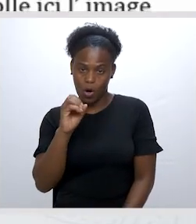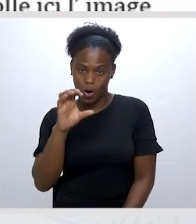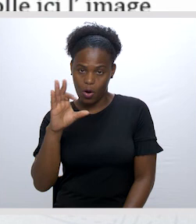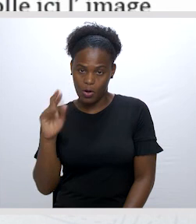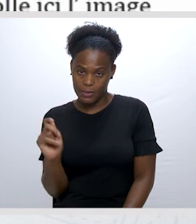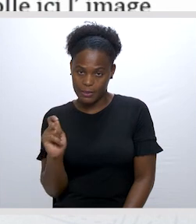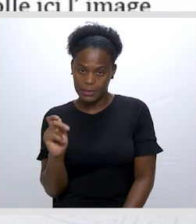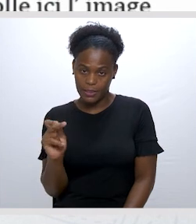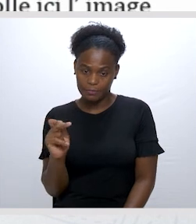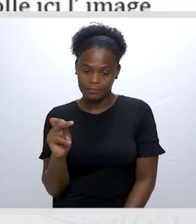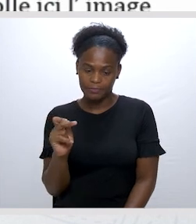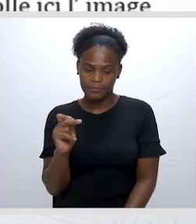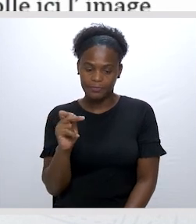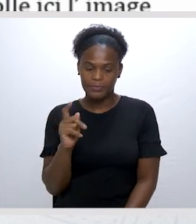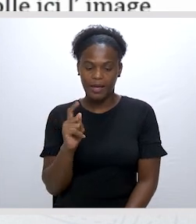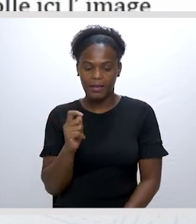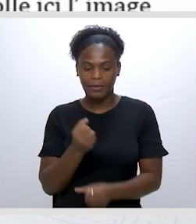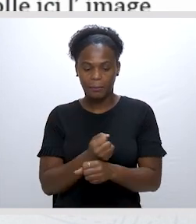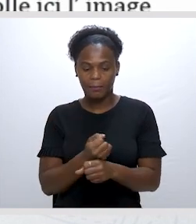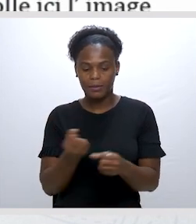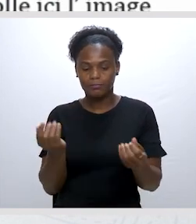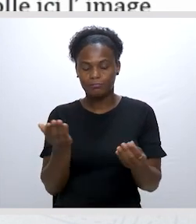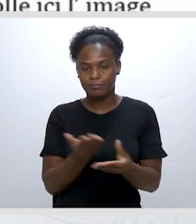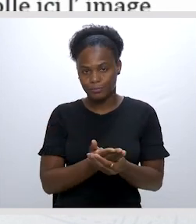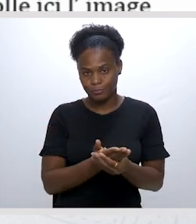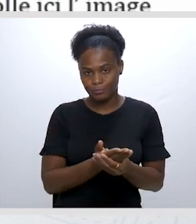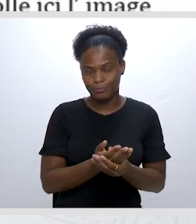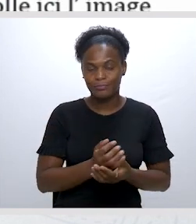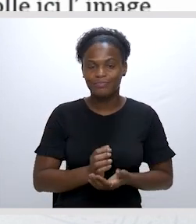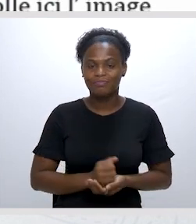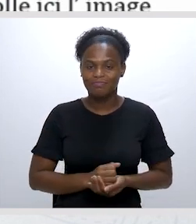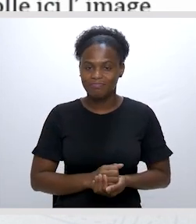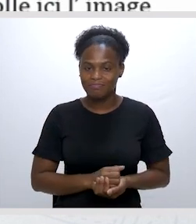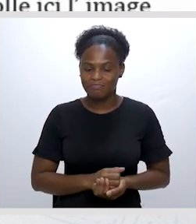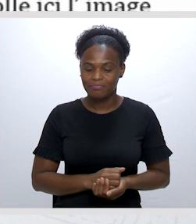Monsieur Roche est boulanger.